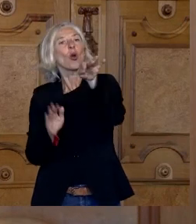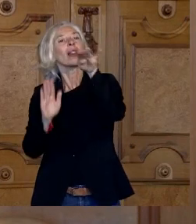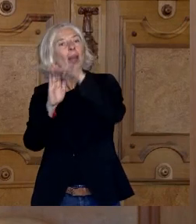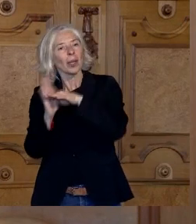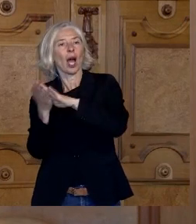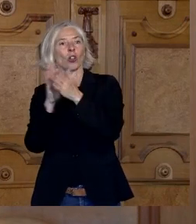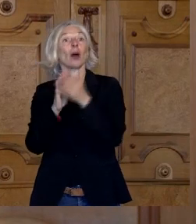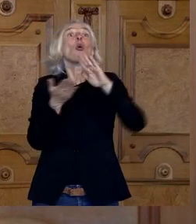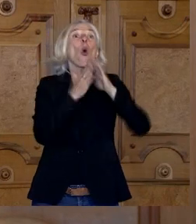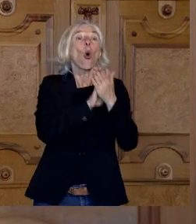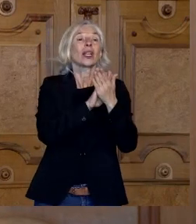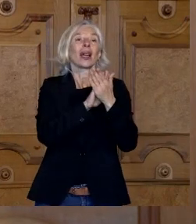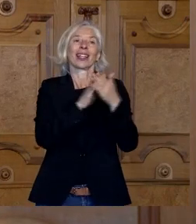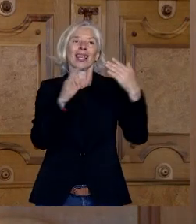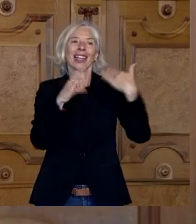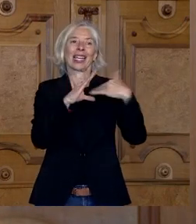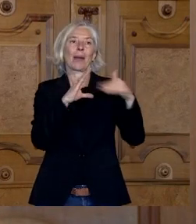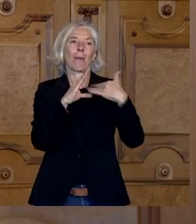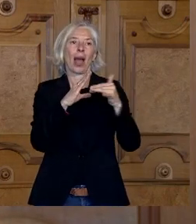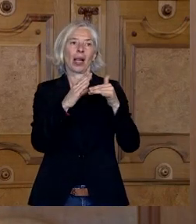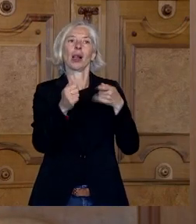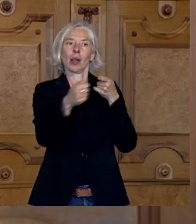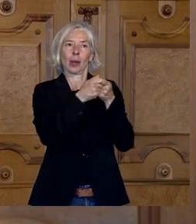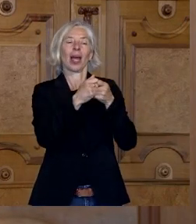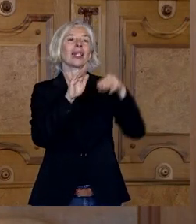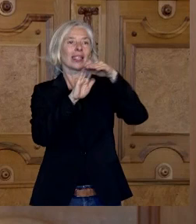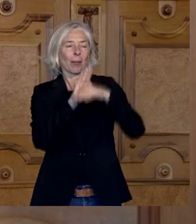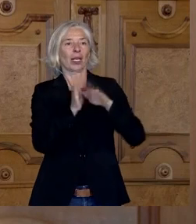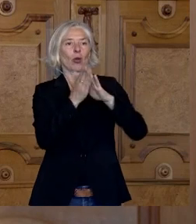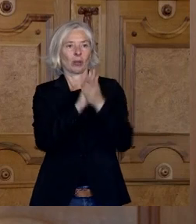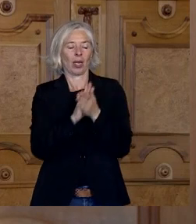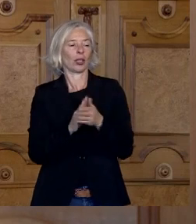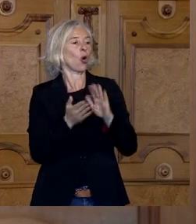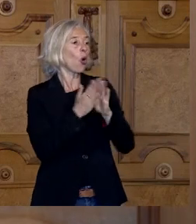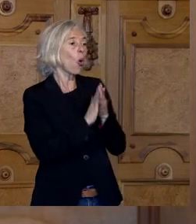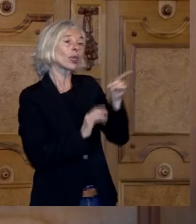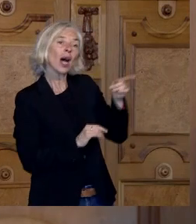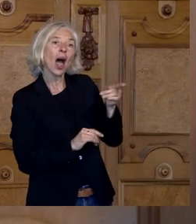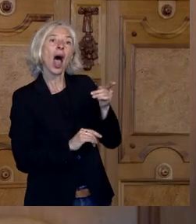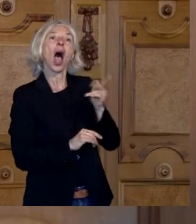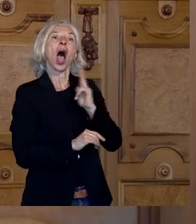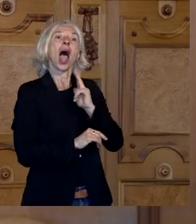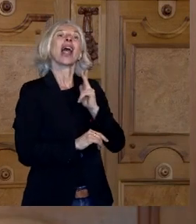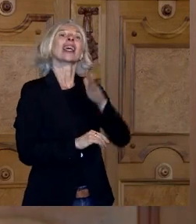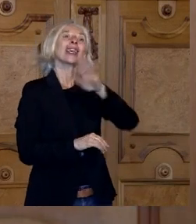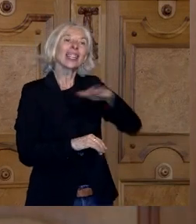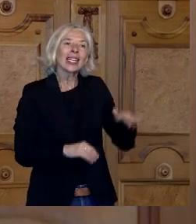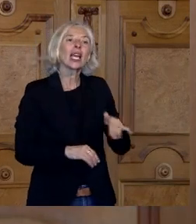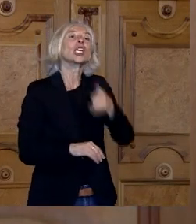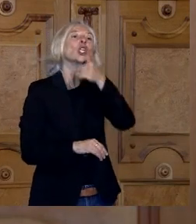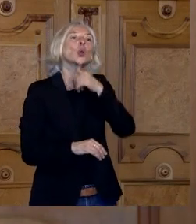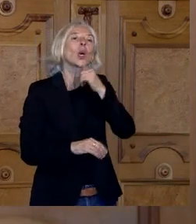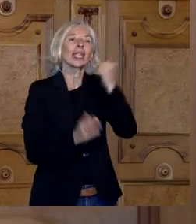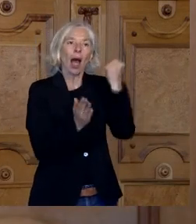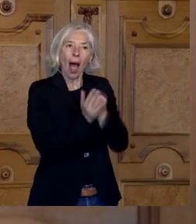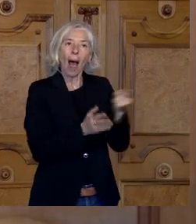lassen. Das gilt auch für den Bereich der Sozialverwaltung, das Amt für soziale Leistungen und das Amt für Kinder, Jugend und Familie.